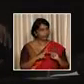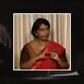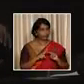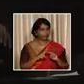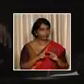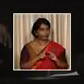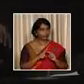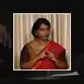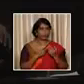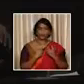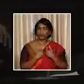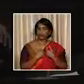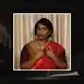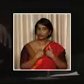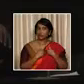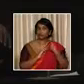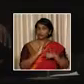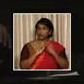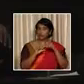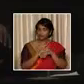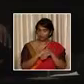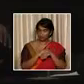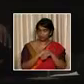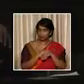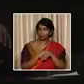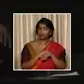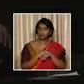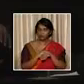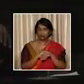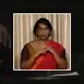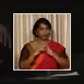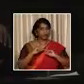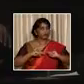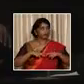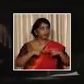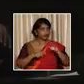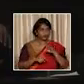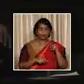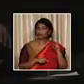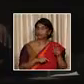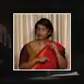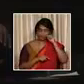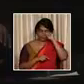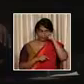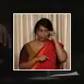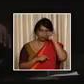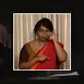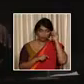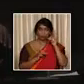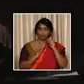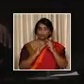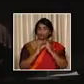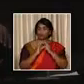நாங்கள் விசாரிக்கிறோம் என்று இலங்கை ஏற்றுக்கொண்டதற்கு அமைய உலக நாடுகளுடைய உதவியோடு சர்வதேச பொறிமுறைகளின் உதவியோடு